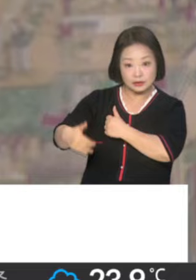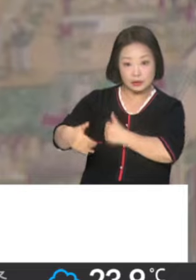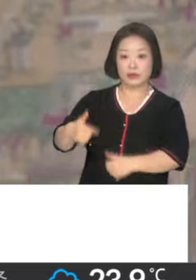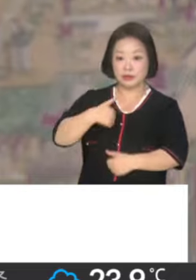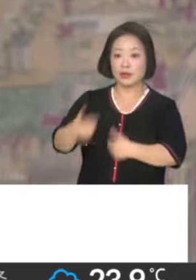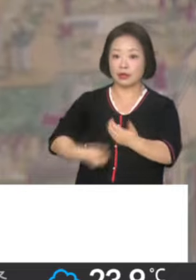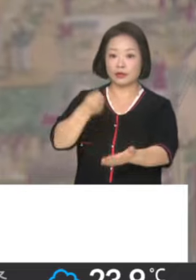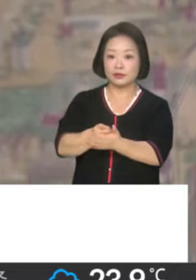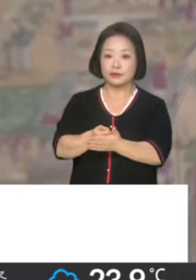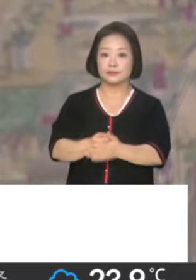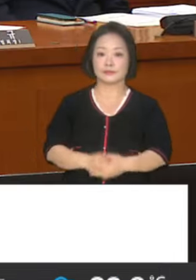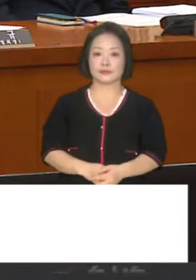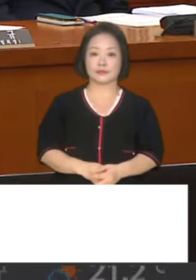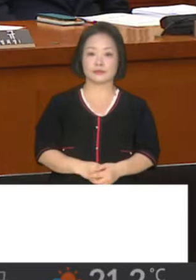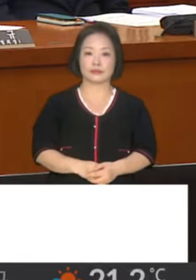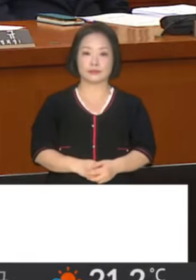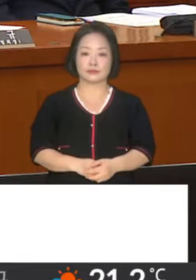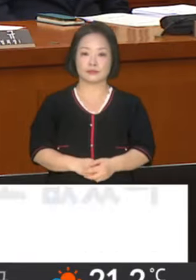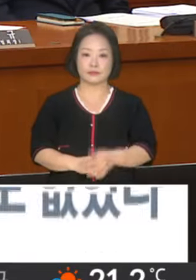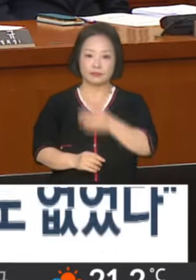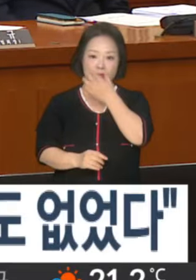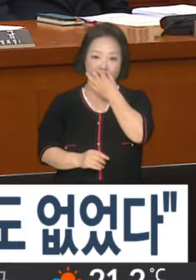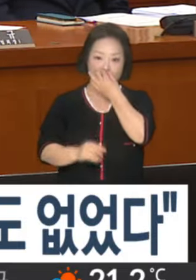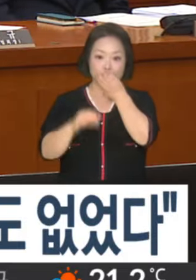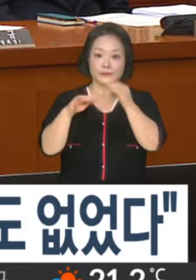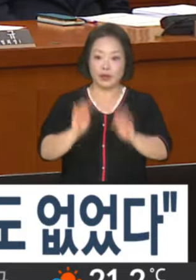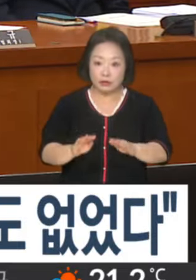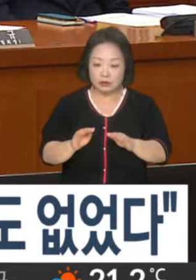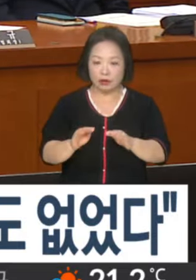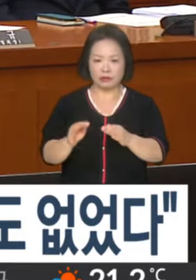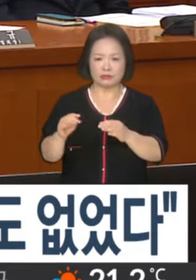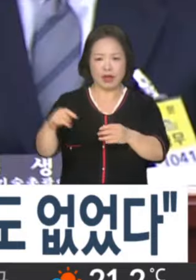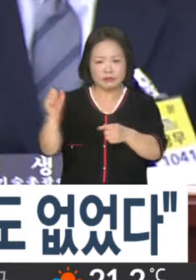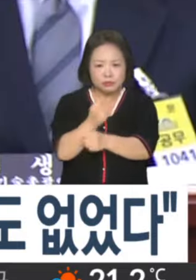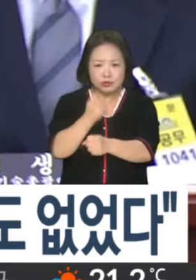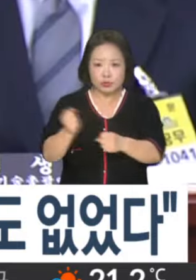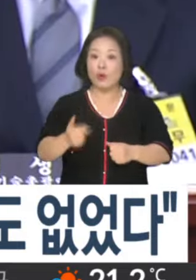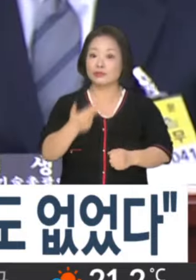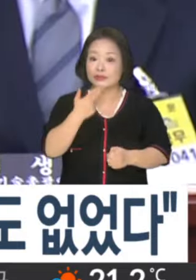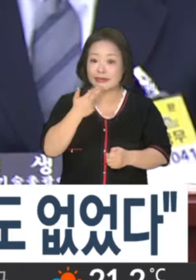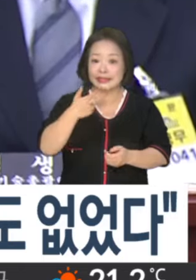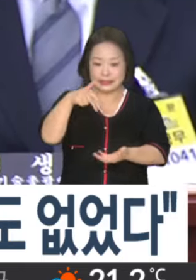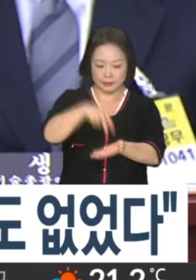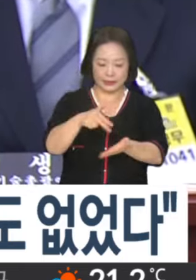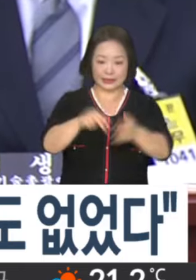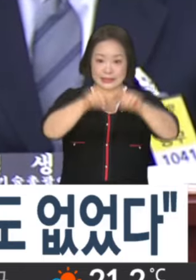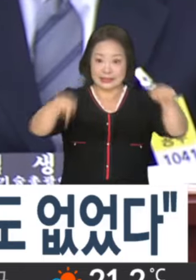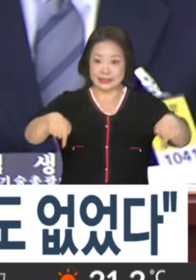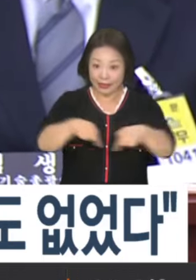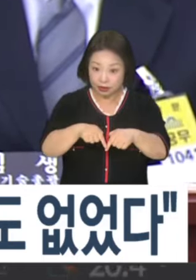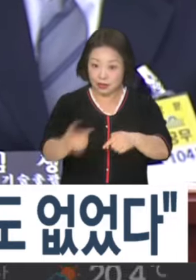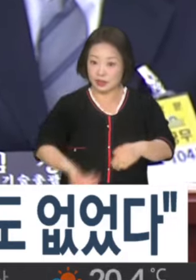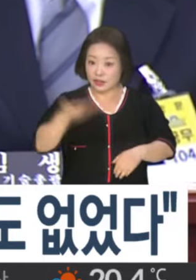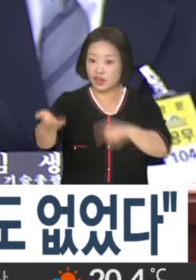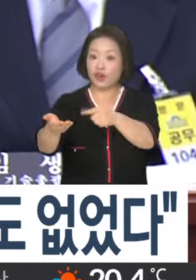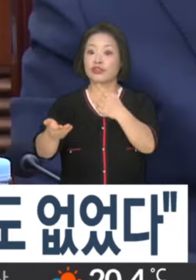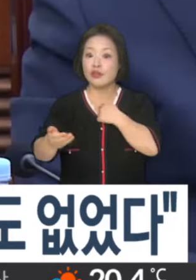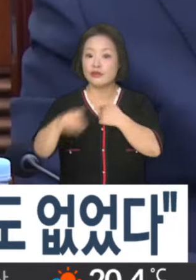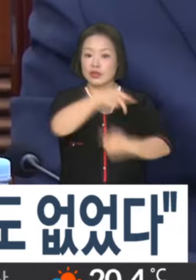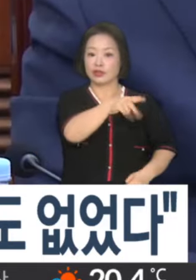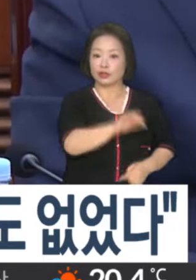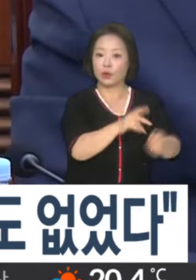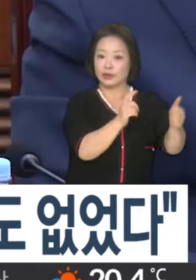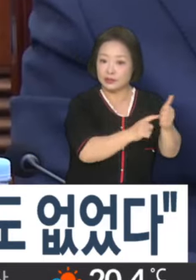결정을 했습니다. 어떠한 음모도 없었다는 장문의 입장문을 제출한 정몽규 회장도 공정하게